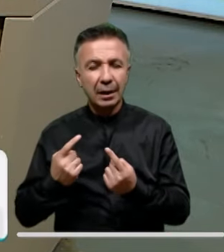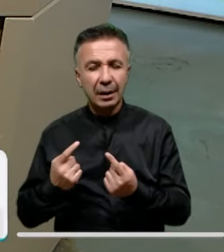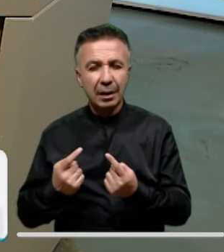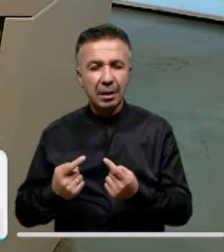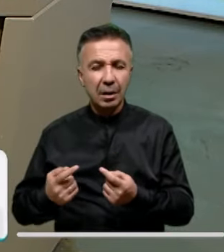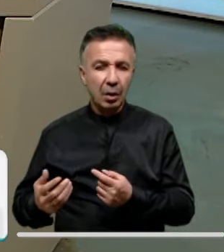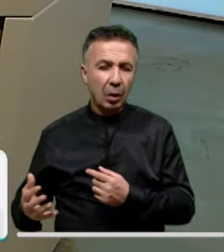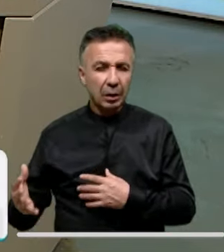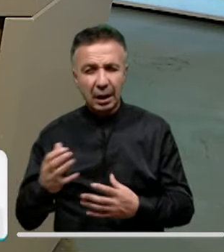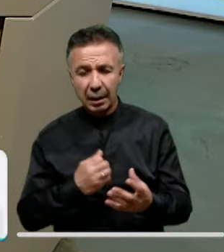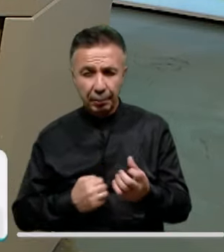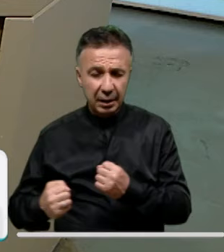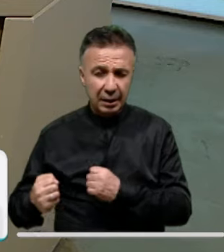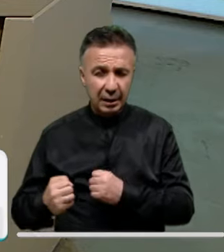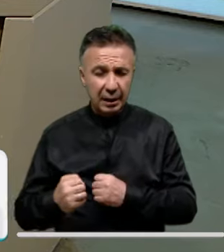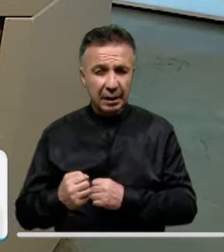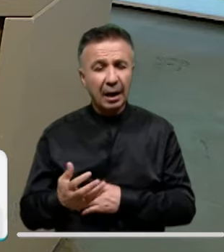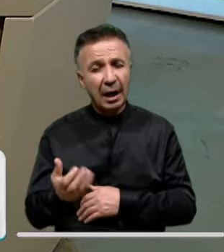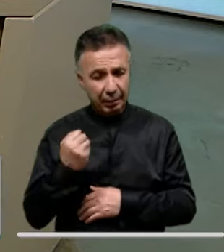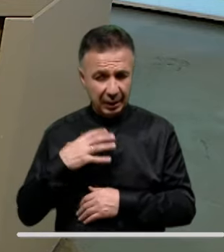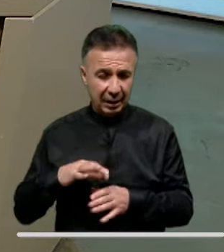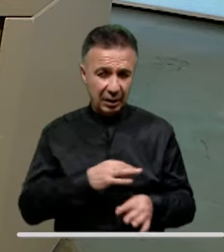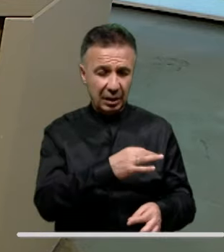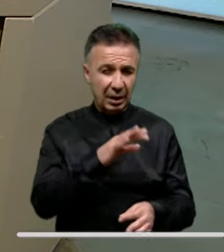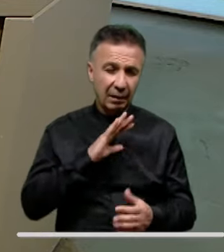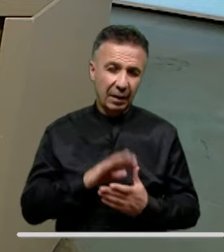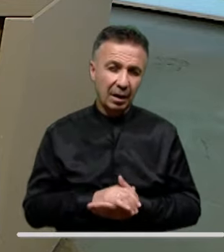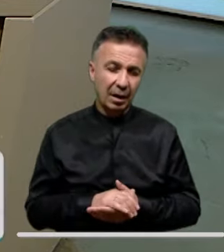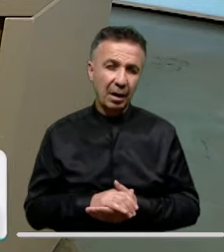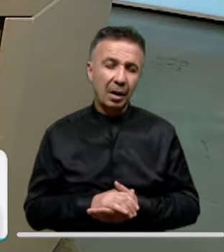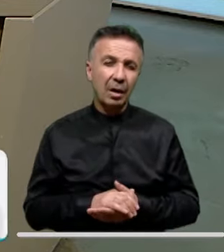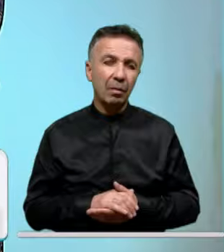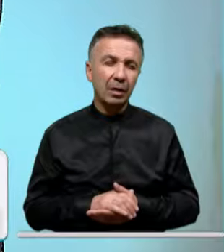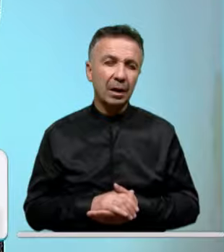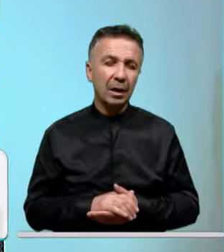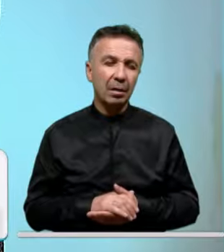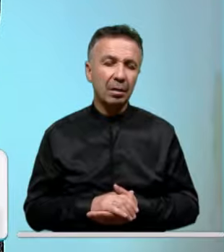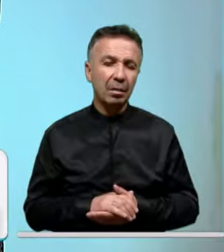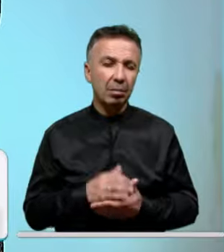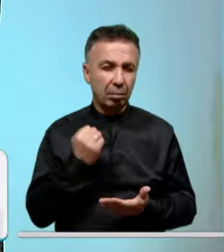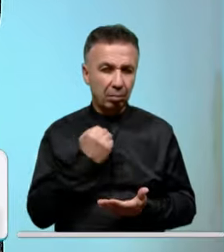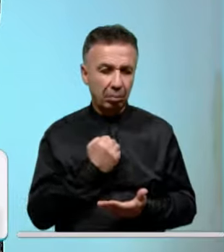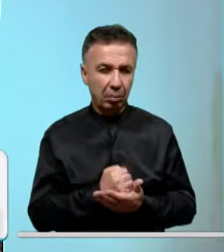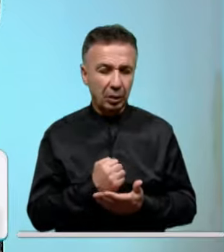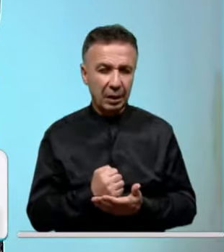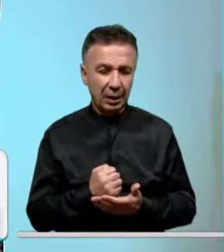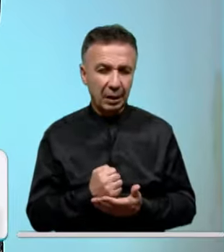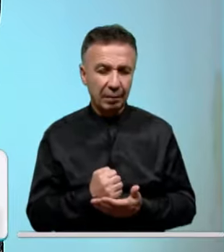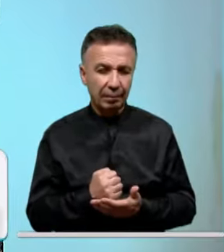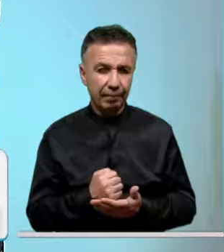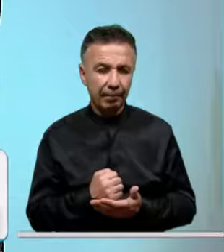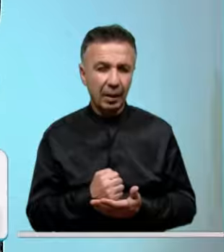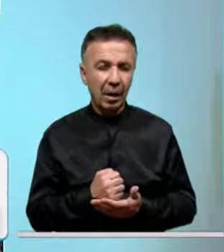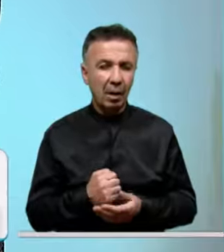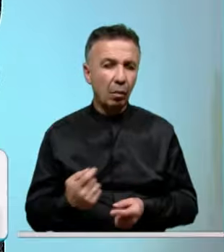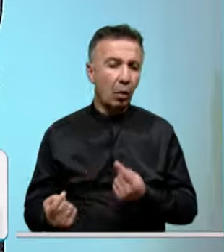olan, satın almak isteyen var, bunları muhtarlık ya da oradaki kamu idaresi